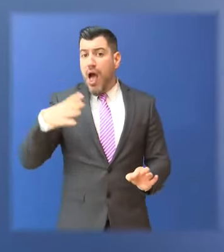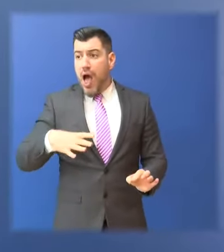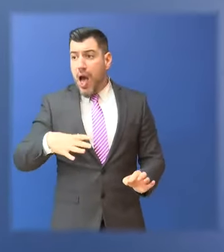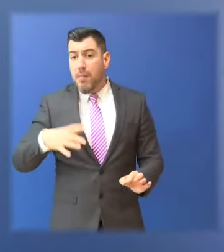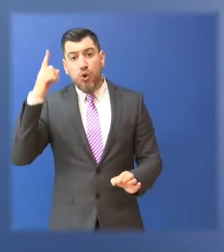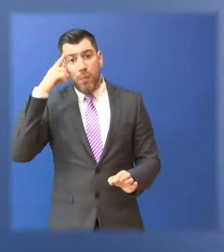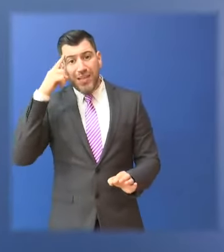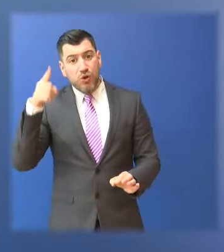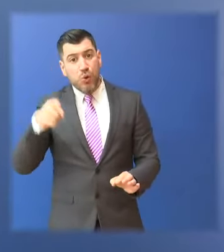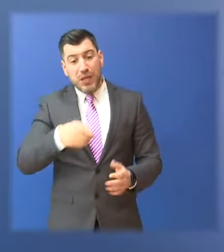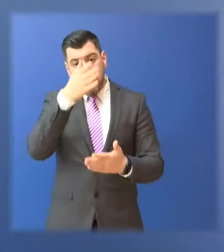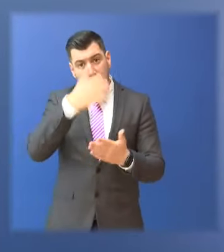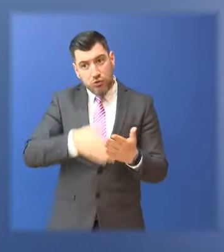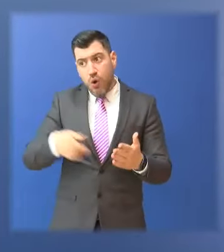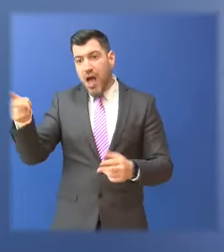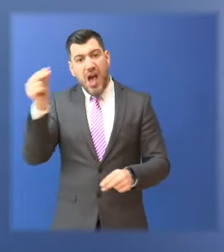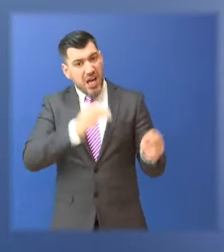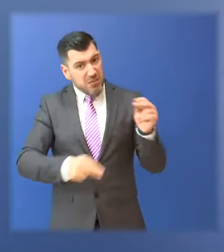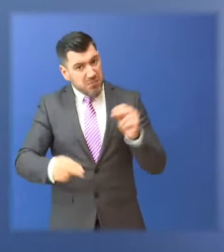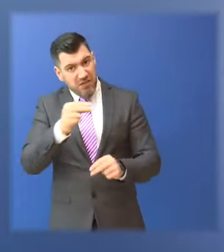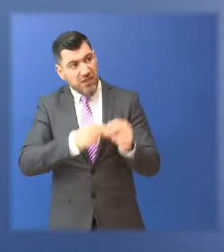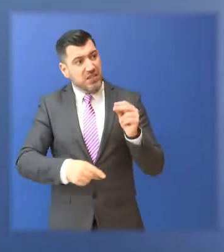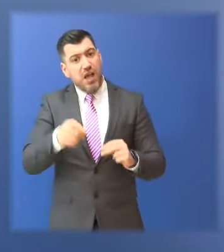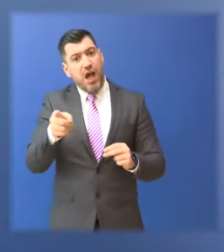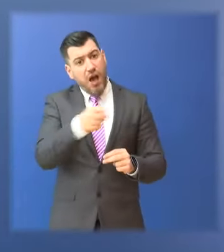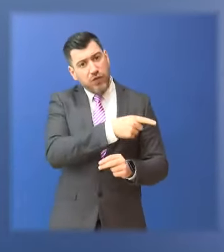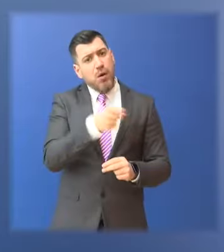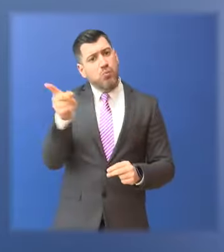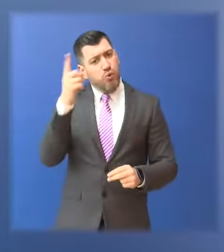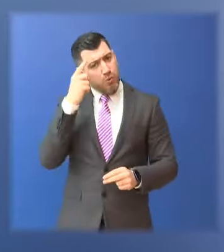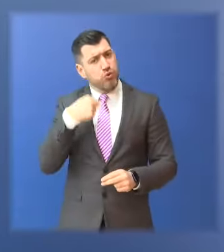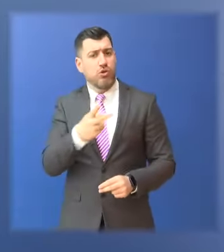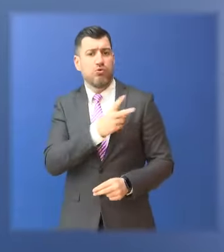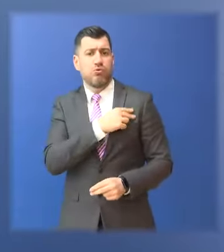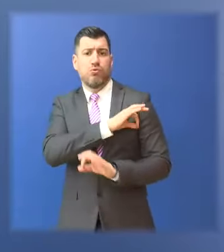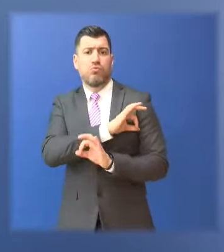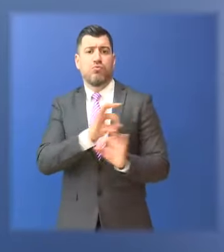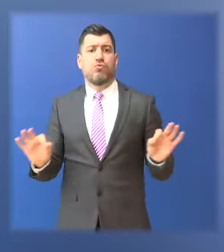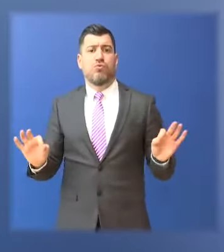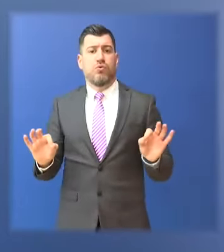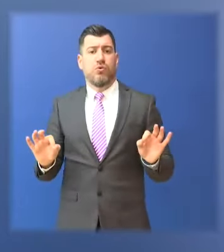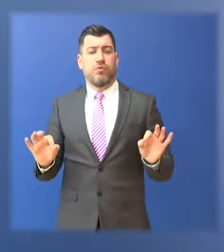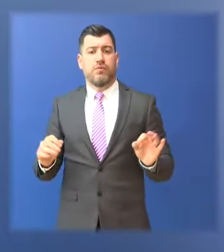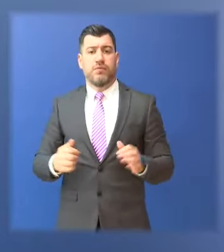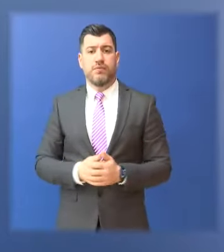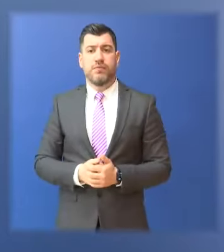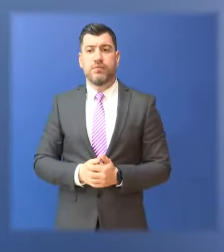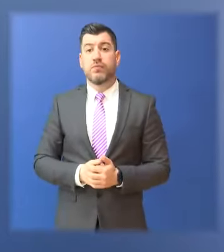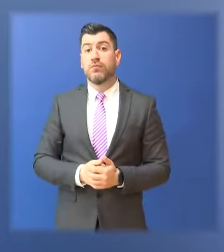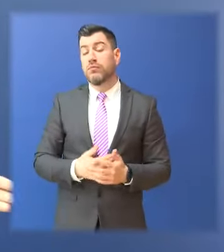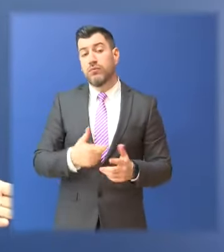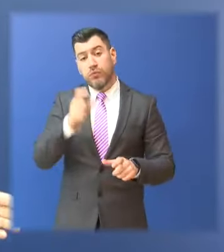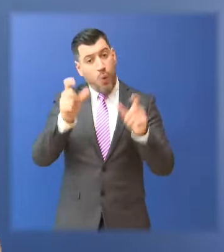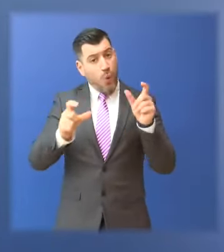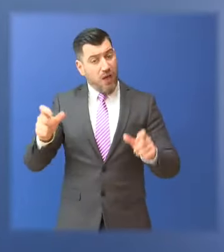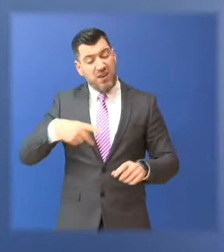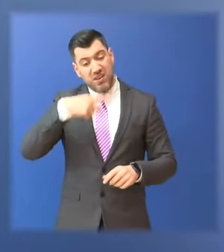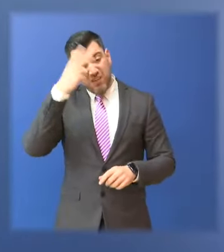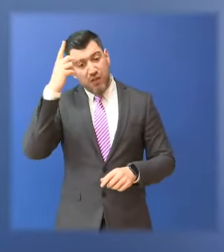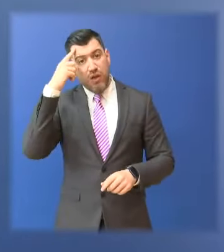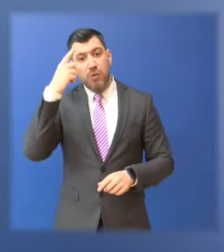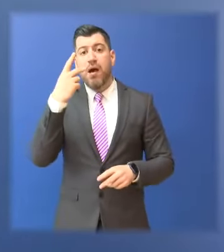Δεν σημαίνει ότι άμα ψηφίσει αυτό που εσύ θεωρείς μισό, που εμείς θεωρούμε το σωστό και ολόκληρο, ο καθένας έχει το δικαίωμα της γνώμης του. Και αυτή τη στιγμή έχουμε